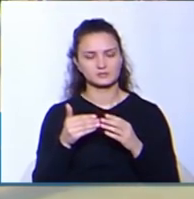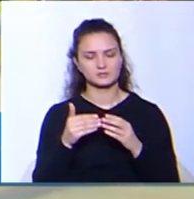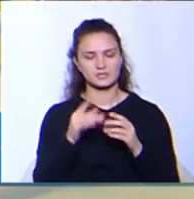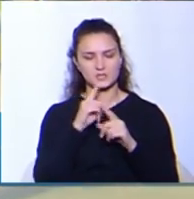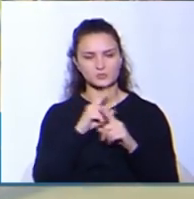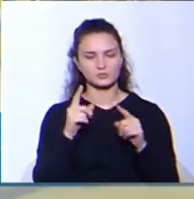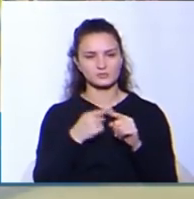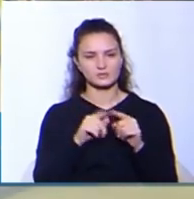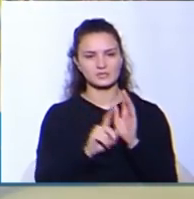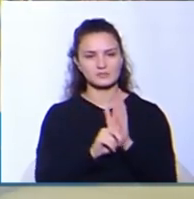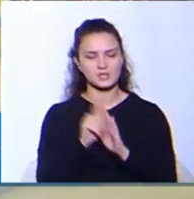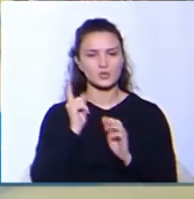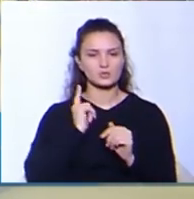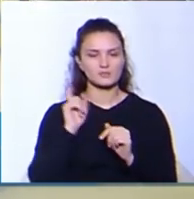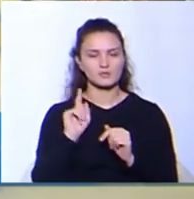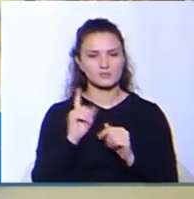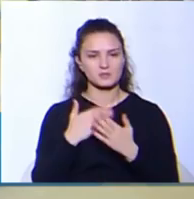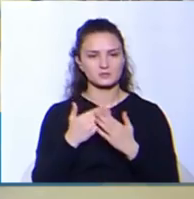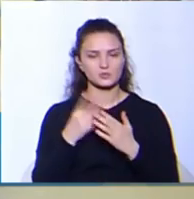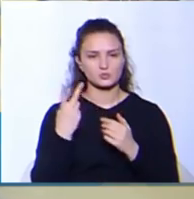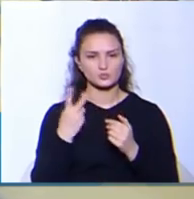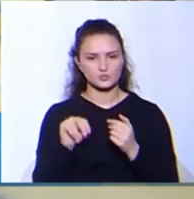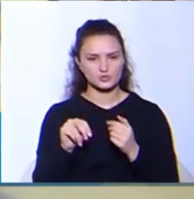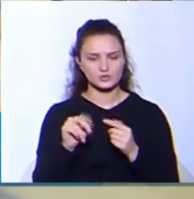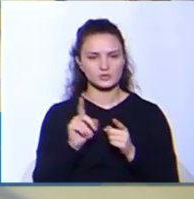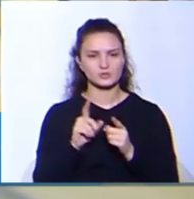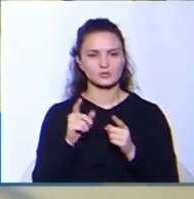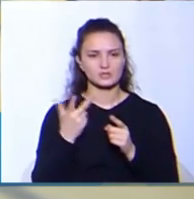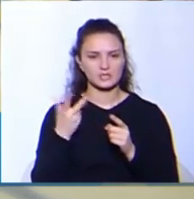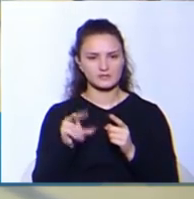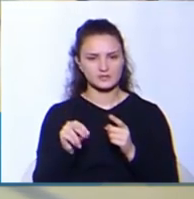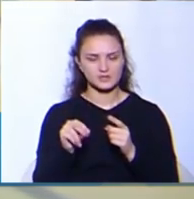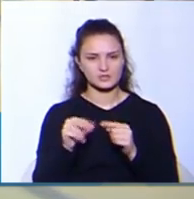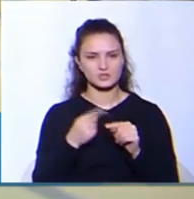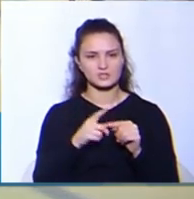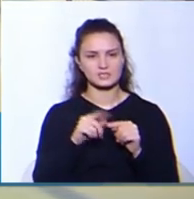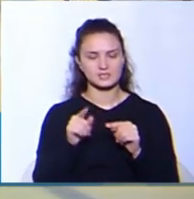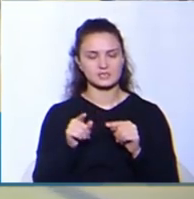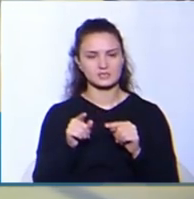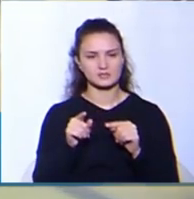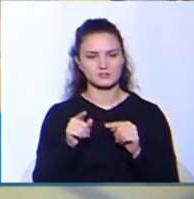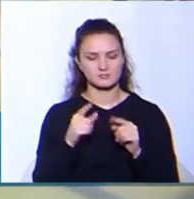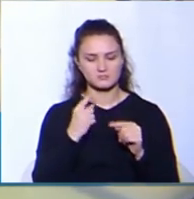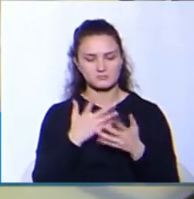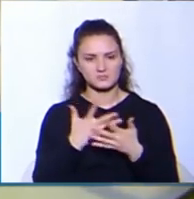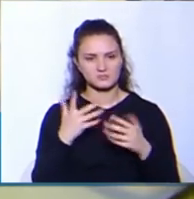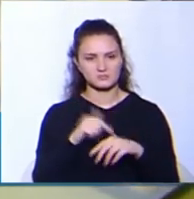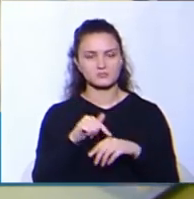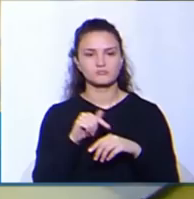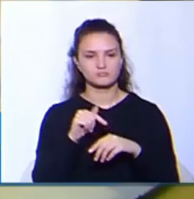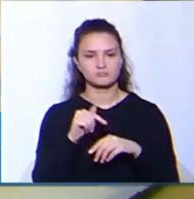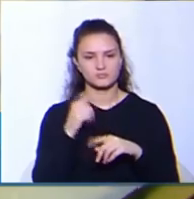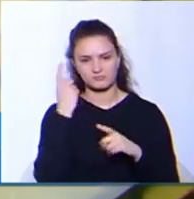განსაკუთრებით, აი ეს დამწყები ელოდება ეფექტს, ვთქვათ 20 წუთში ელოდება ეფექტს 9 საათში, და ეს ეფექტი არ დგება რაღაცის გამო,